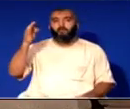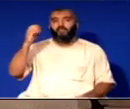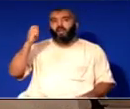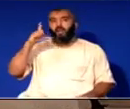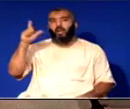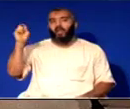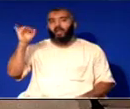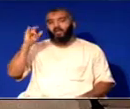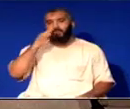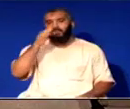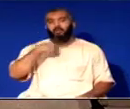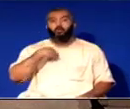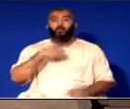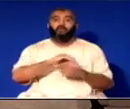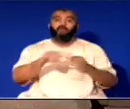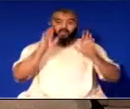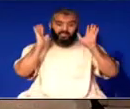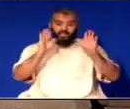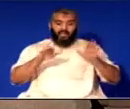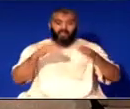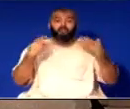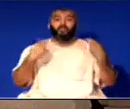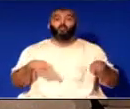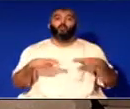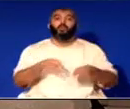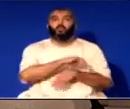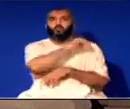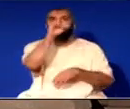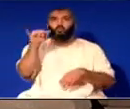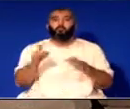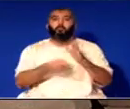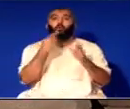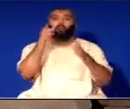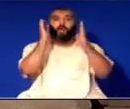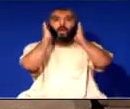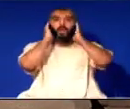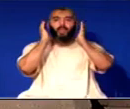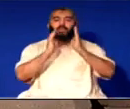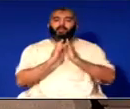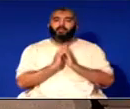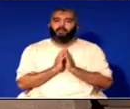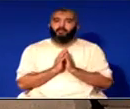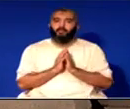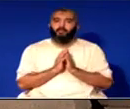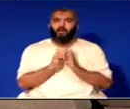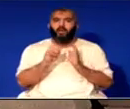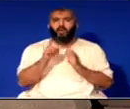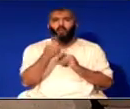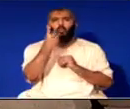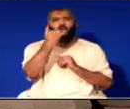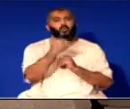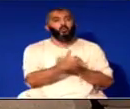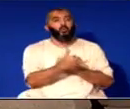حتى الأذان الأول. نعم. تقول لك ما رأيكم في هذا؟ ثم تقول لك فيه يوم من الأيام ما فطنتش